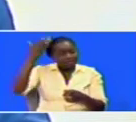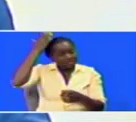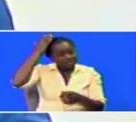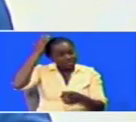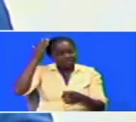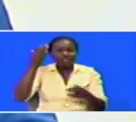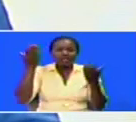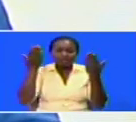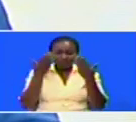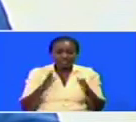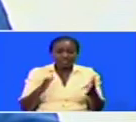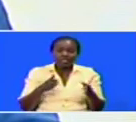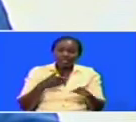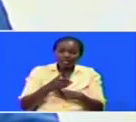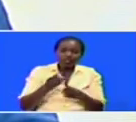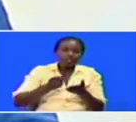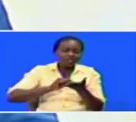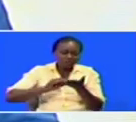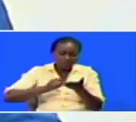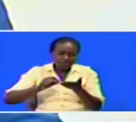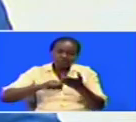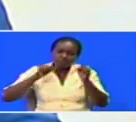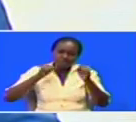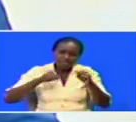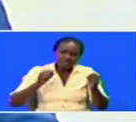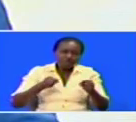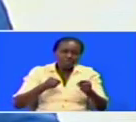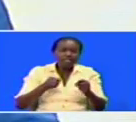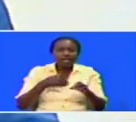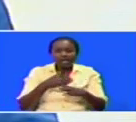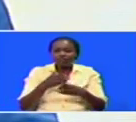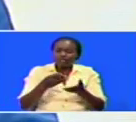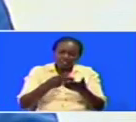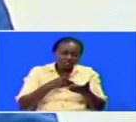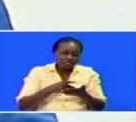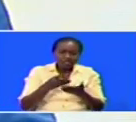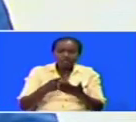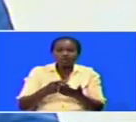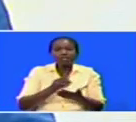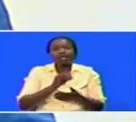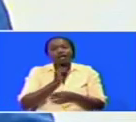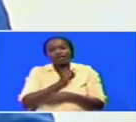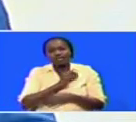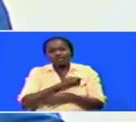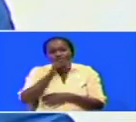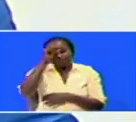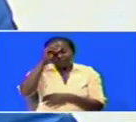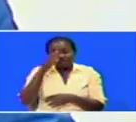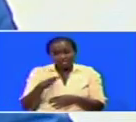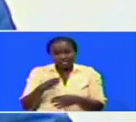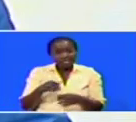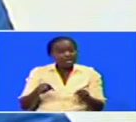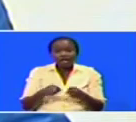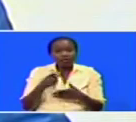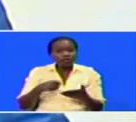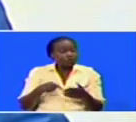chama cha wauguzi kutia saini mkataba wa kurejea kazini baada ya mazungumzo na baraza la magavana nchini. Hebu tusikize yaliyojiri kwenye